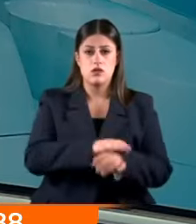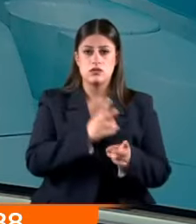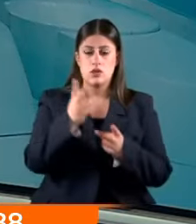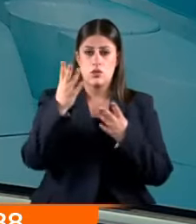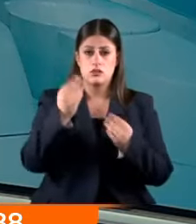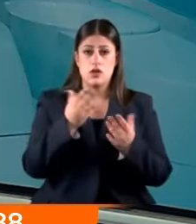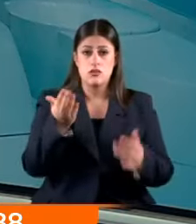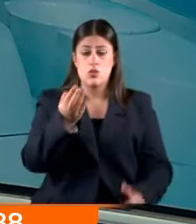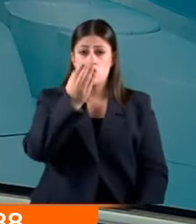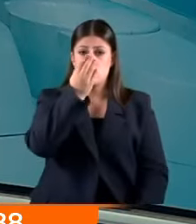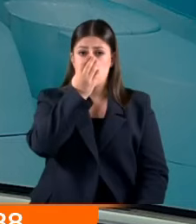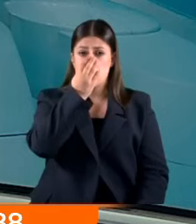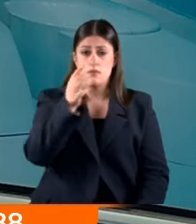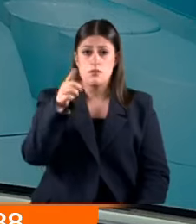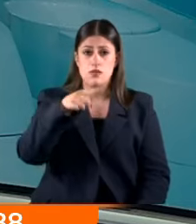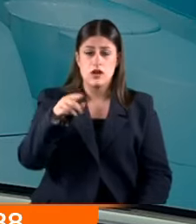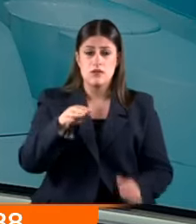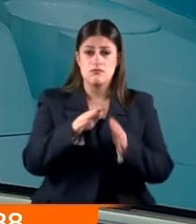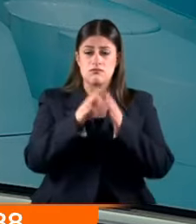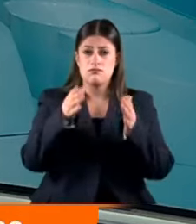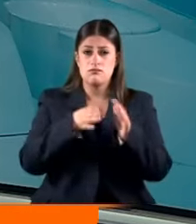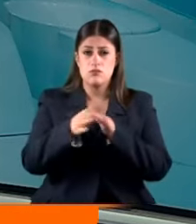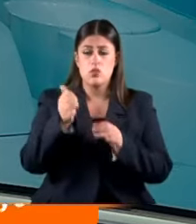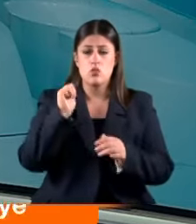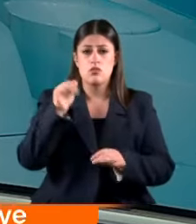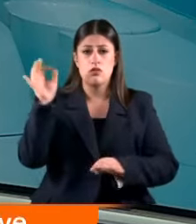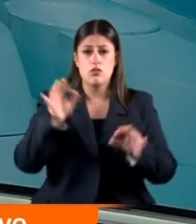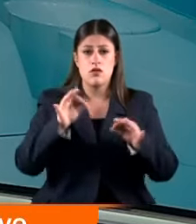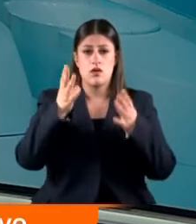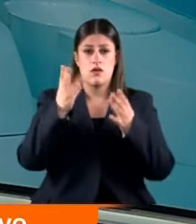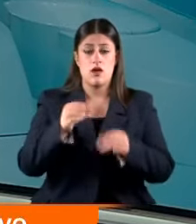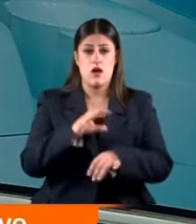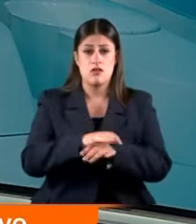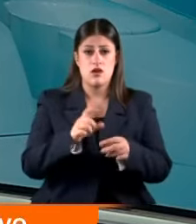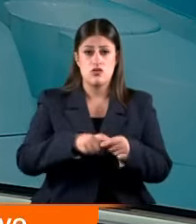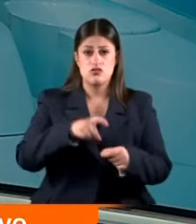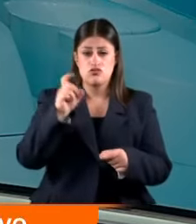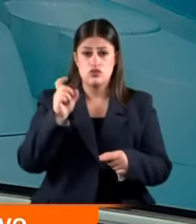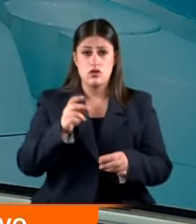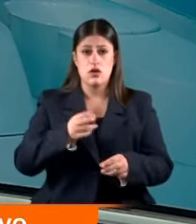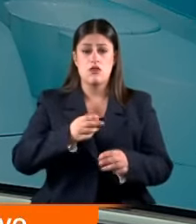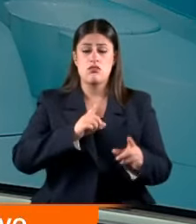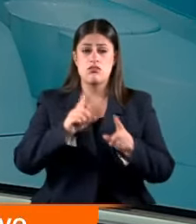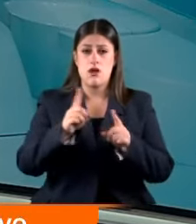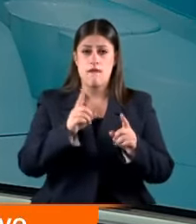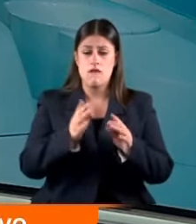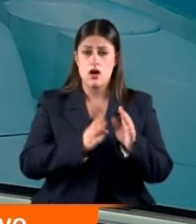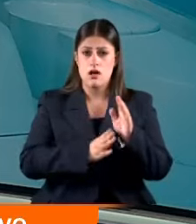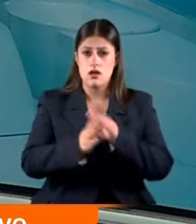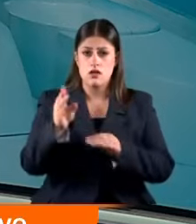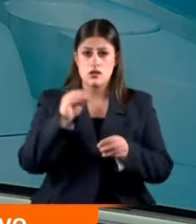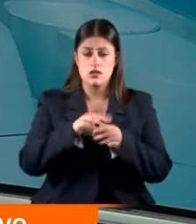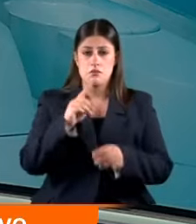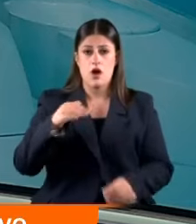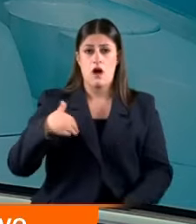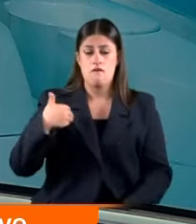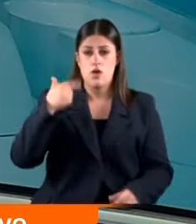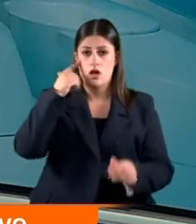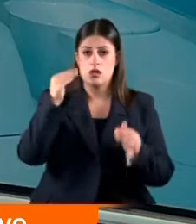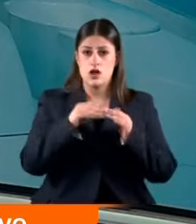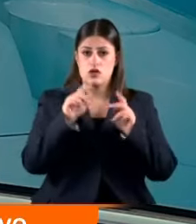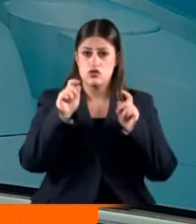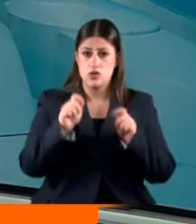oldu. Hatta yoğun bakım servisinde günlerce tedavi gördü. Hastaneden çıkar çıkmaz dava açmak için bir avukatla